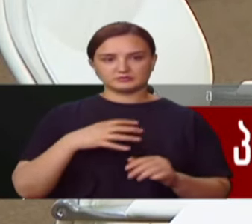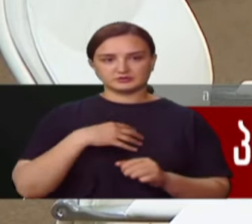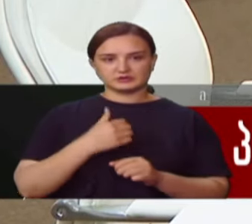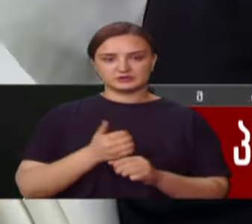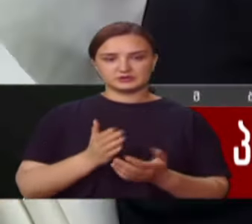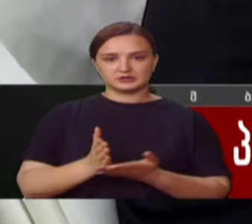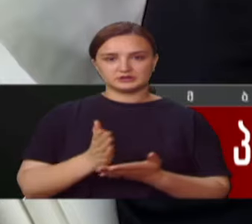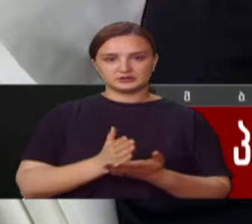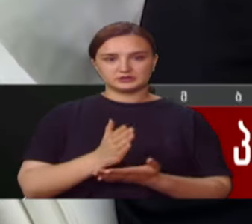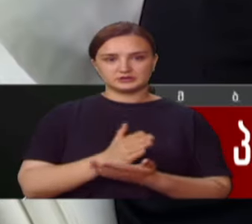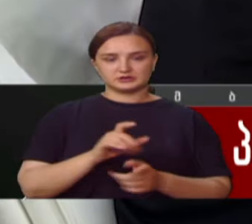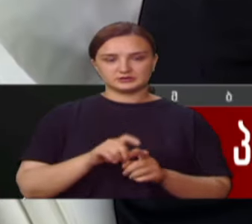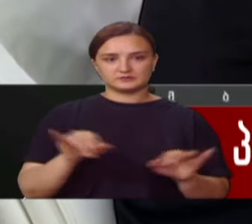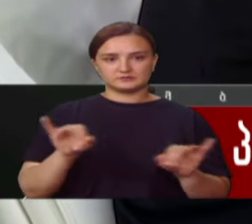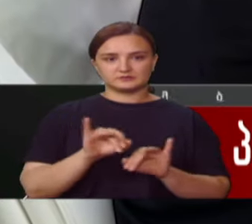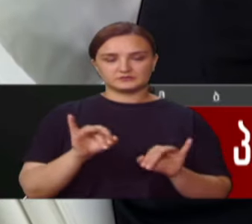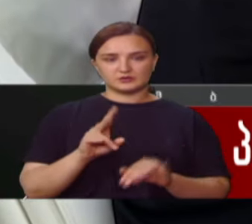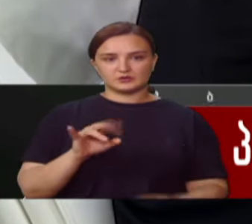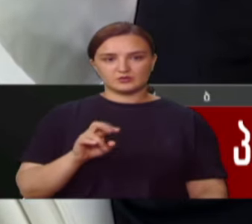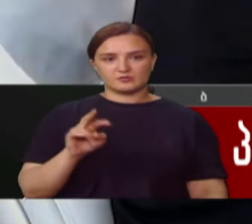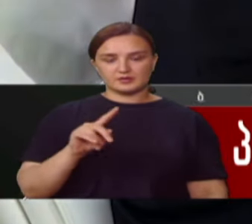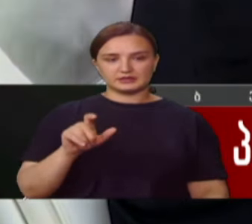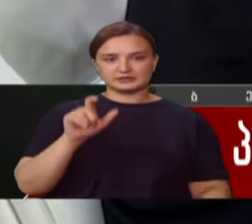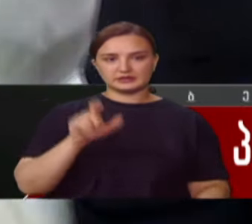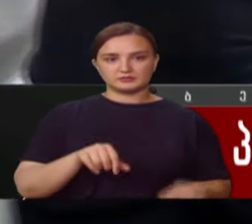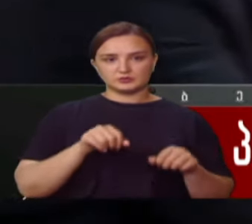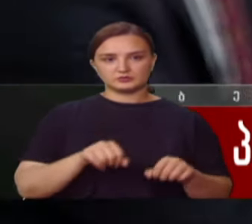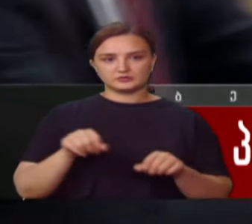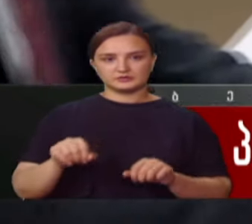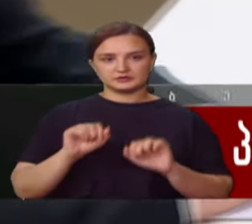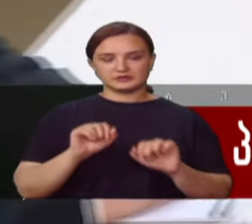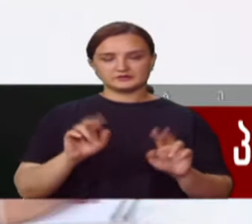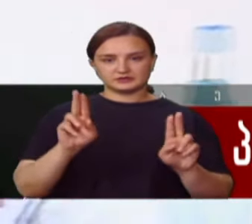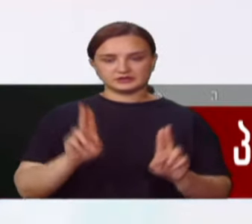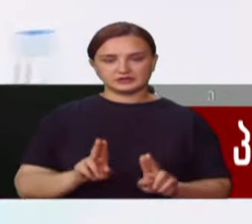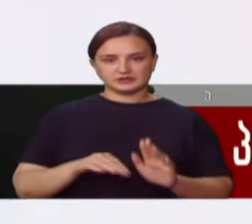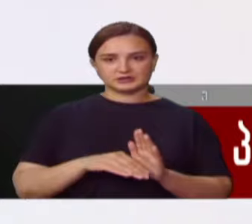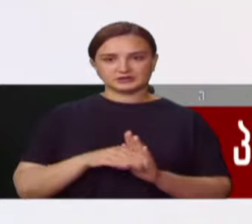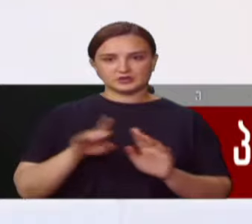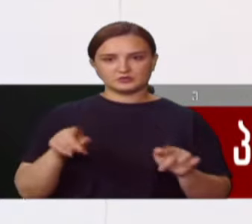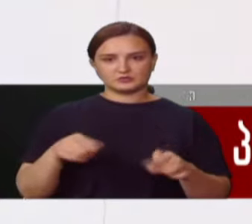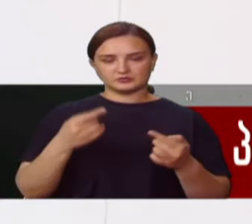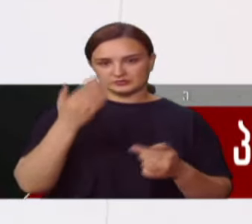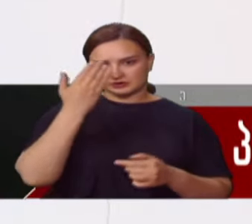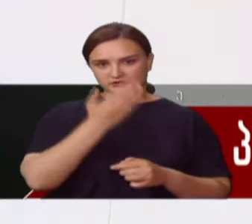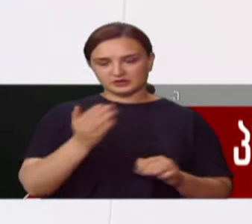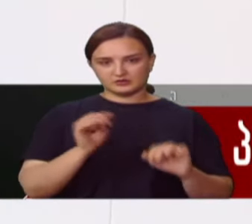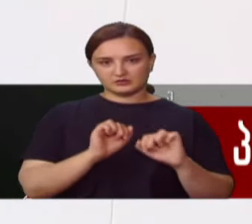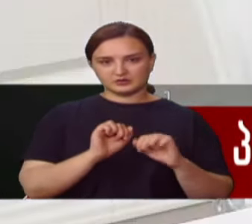da gamotsoebze esaubra. Tavis mkhrivi Irakli Qobakhidzem adamanis uplebata datsvis standartis gaumjobesebis kontekstshi sahalko